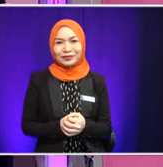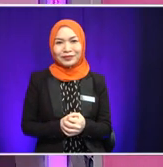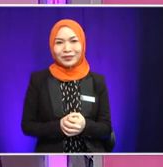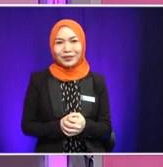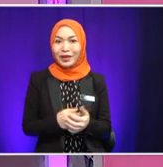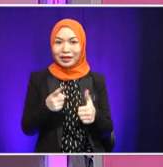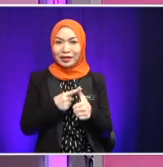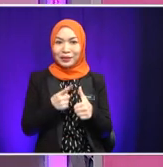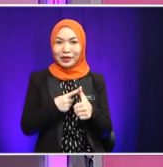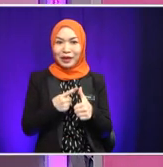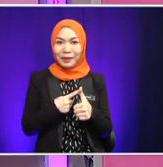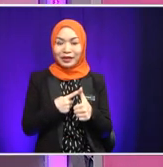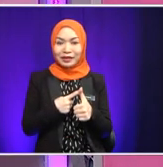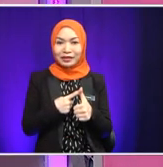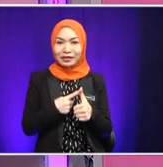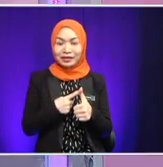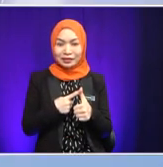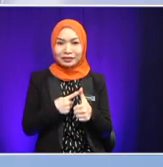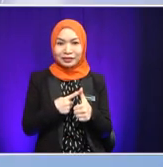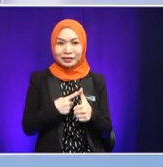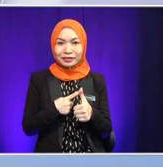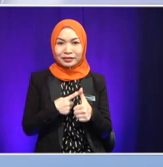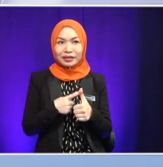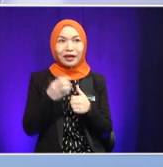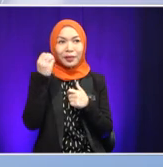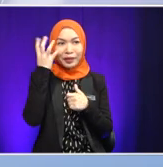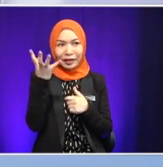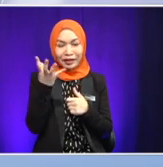nilai yang dipupuk melalui permainan di atas